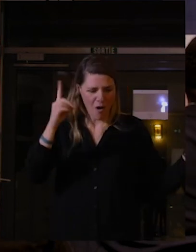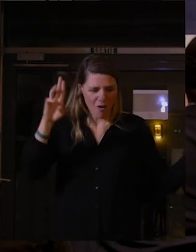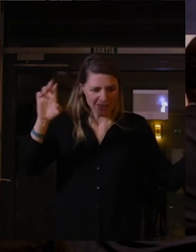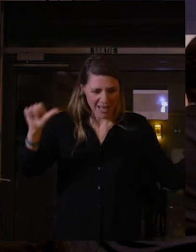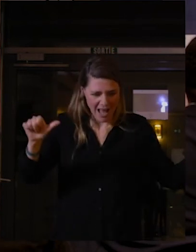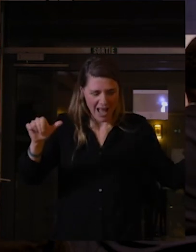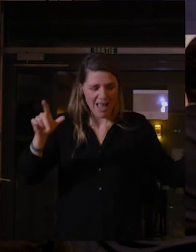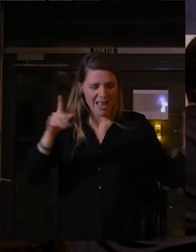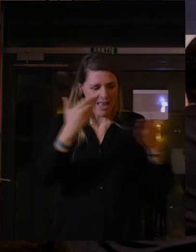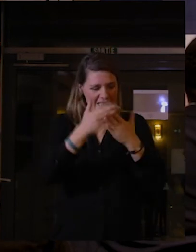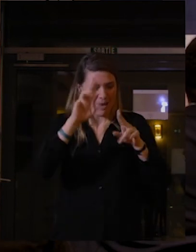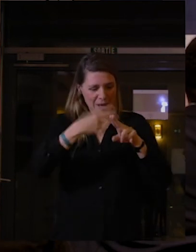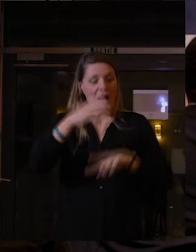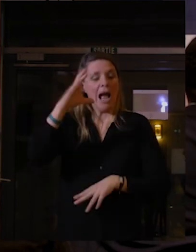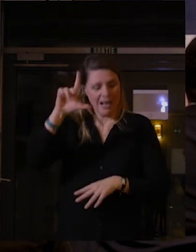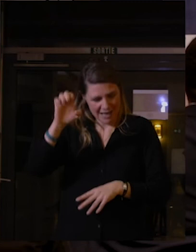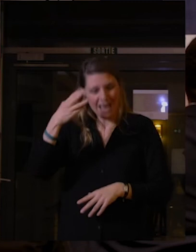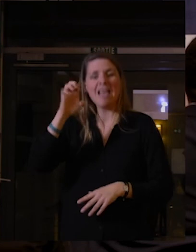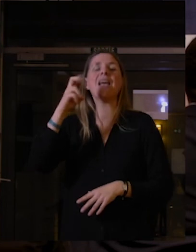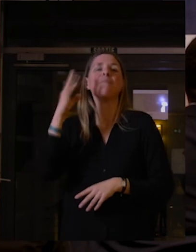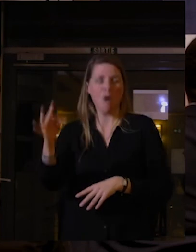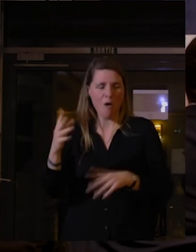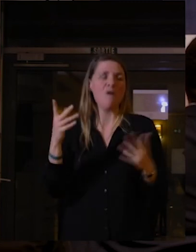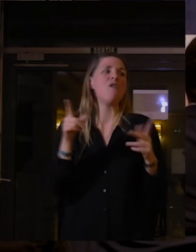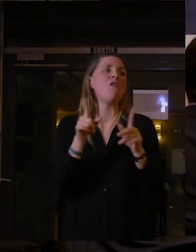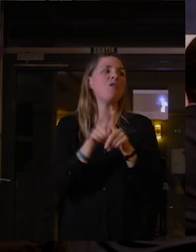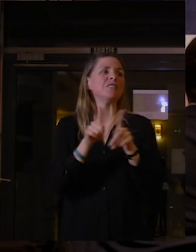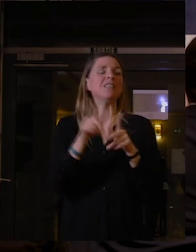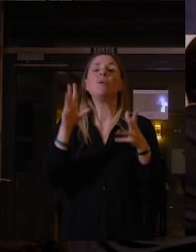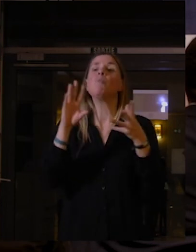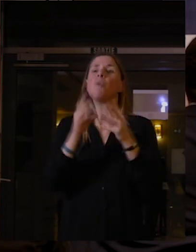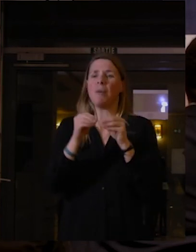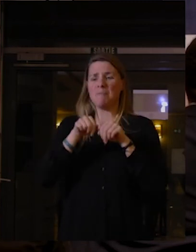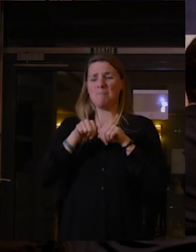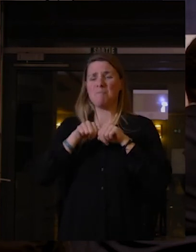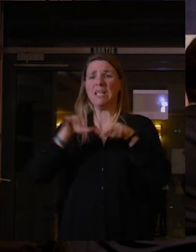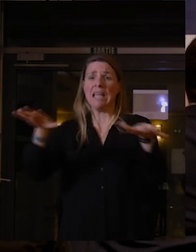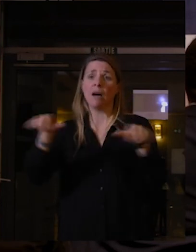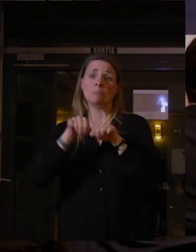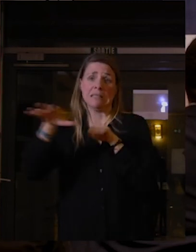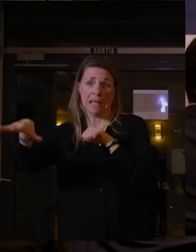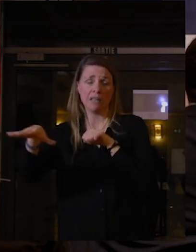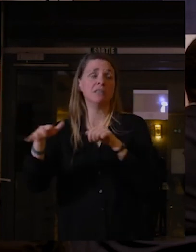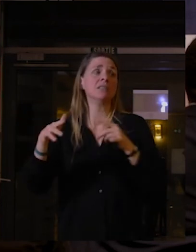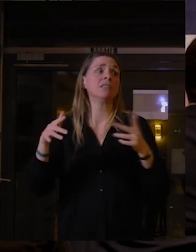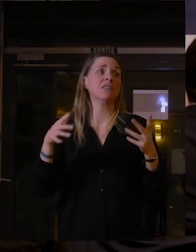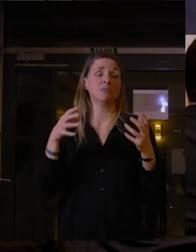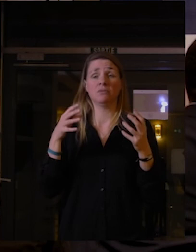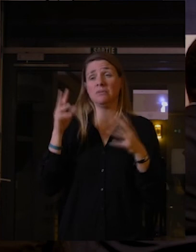pardon, Clément, sur le problème de médiatisation dont on